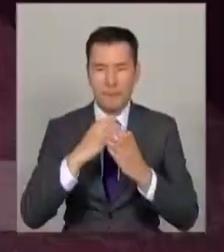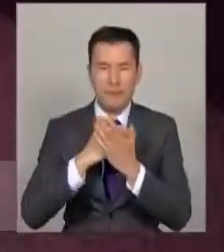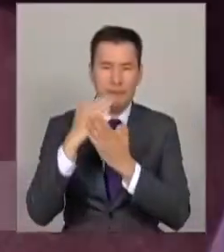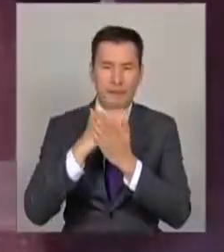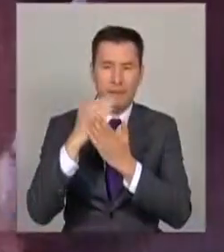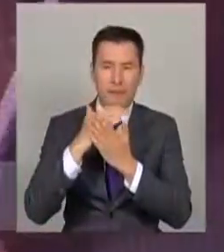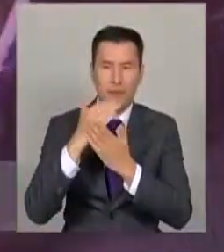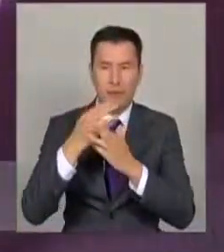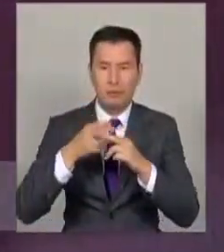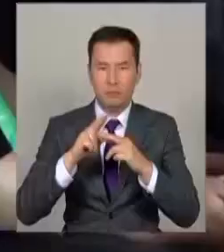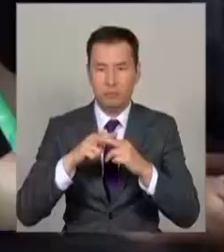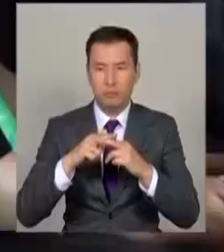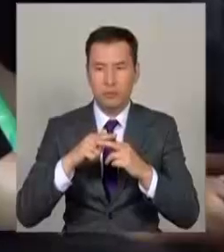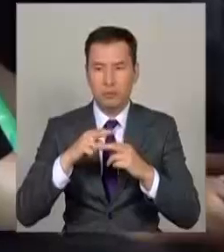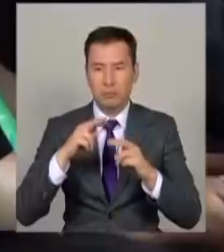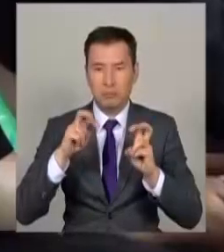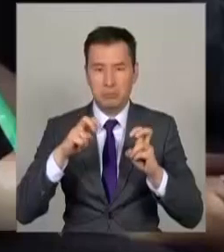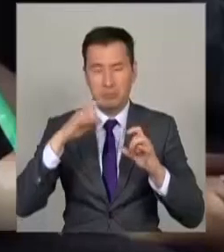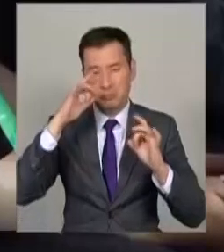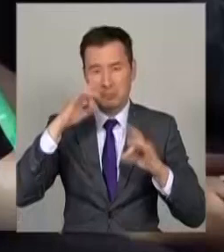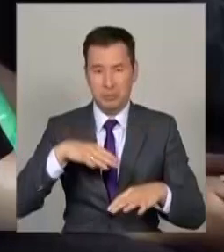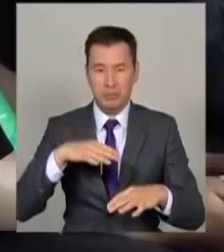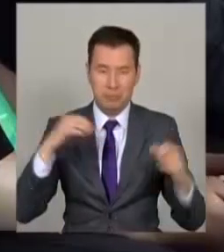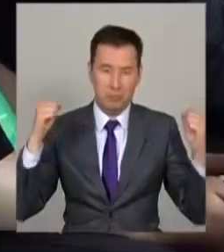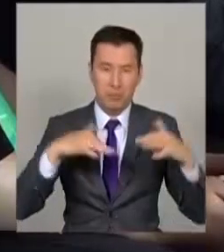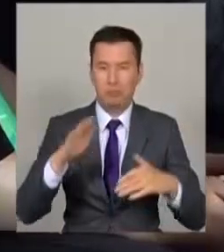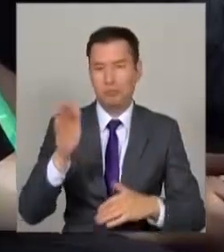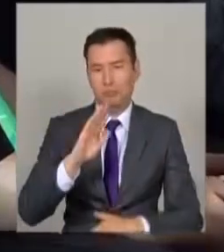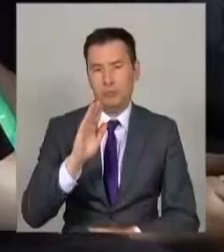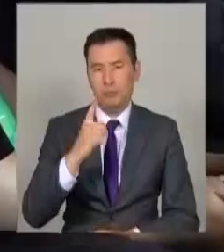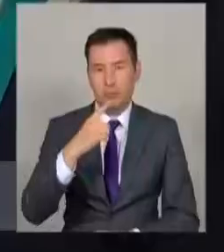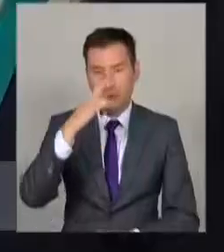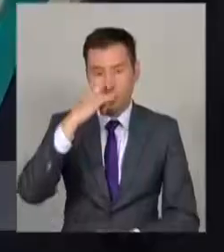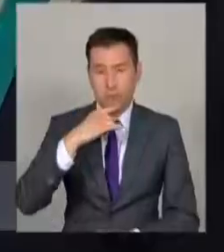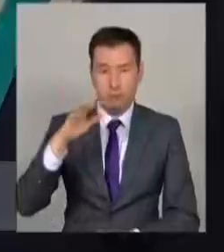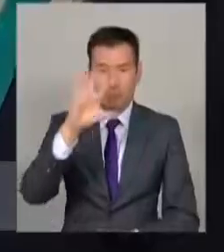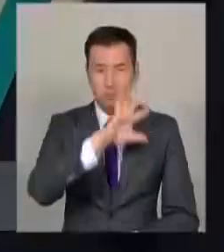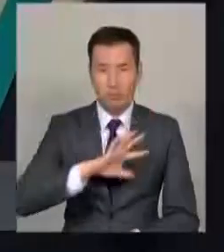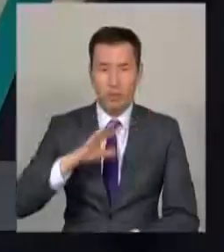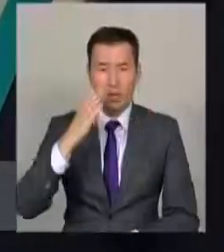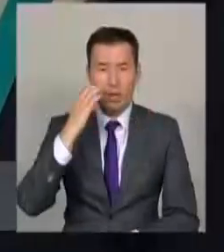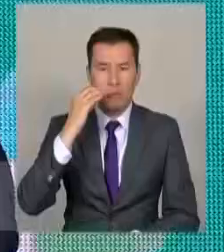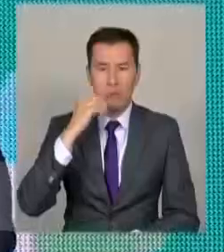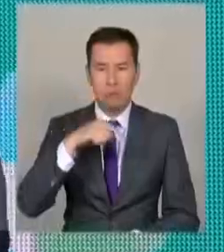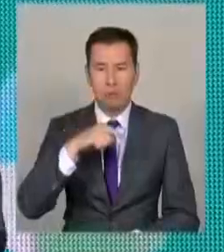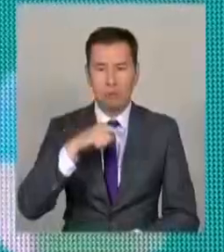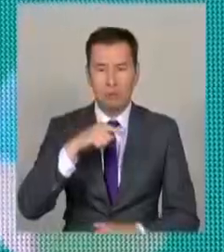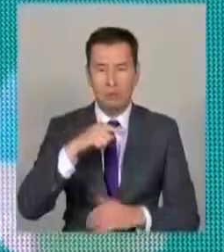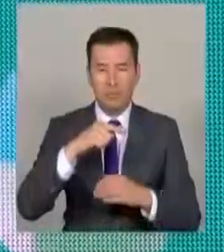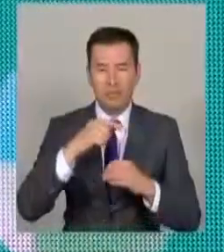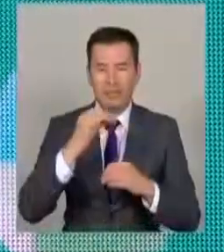іс-шараны өткізу үшін кездейсоқ таңдалмады, дейді шетелдік қаржыгерлер. Өйткені еліміз Doing Business рейтингінде 190 мемлекеттің